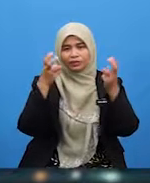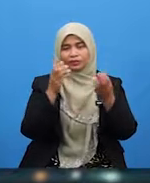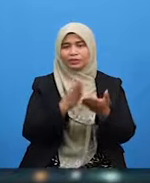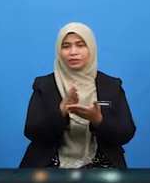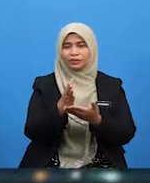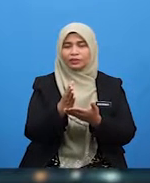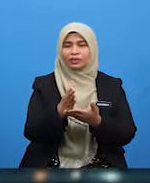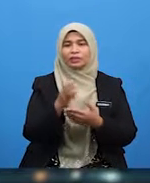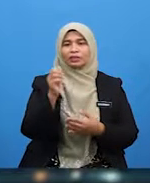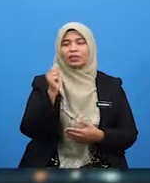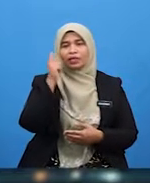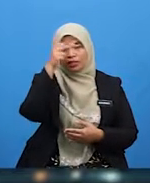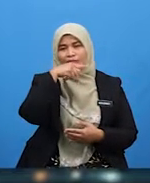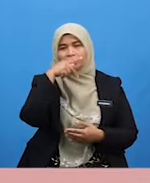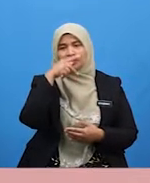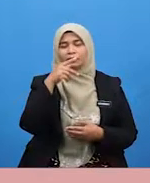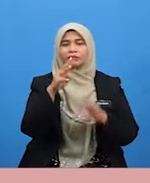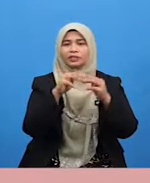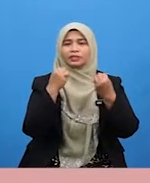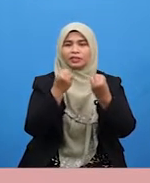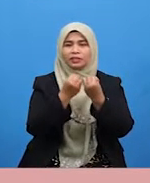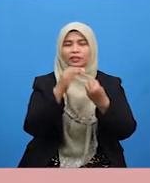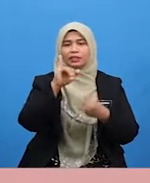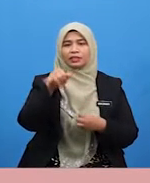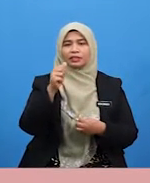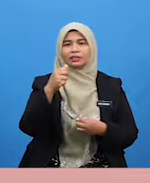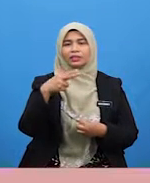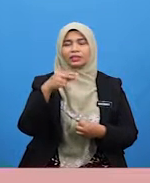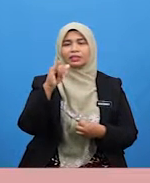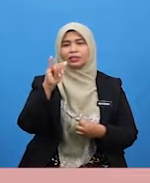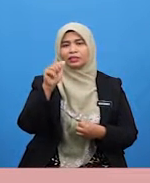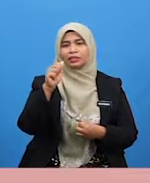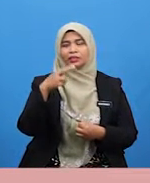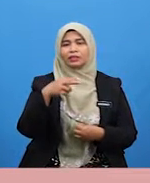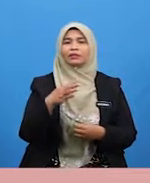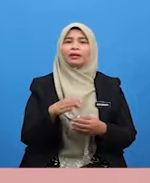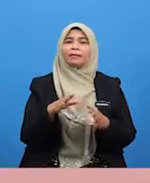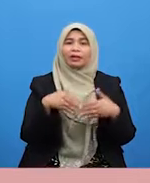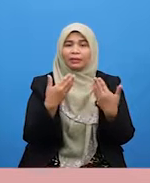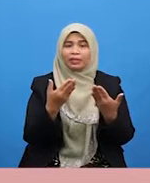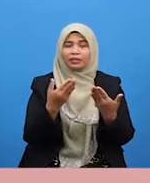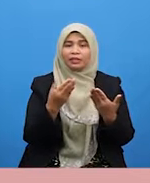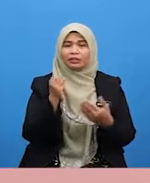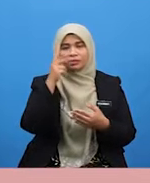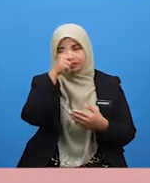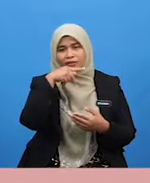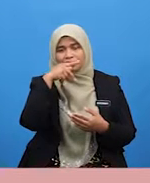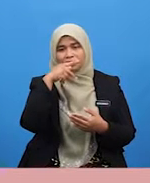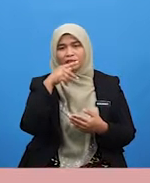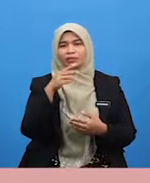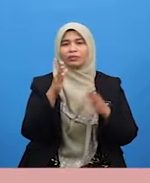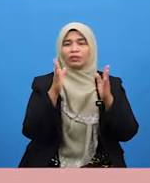iaitu akhlak masyarakat Arab Jahiliyah. Baiklah murid-murid, bagaimanakah akhlak masyarakat Arab